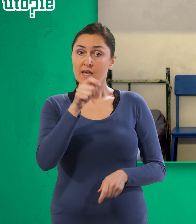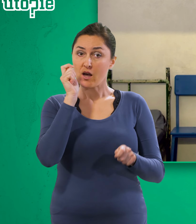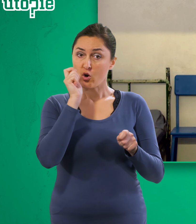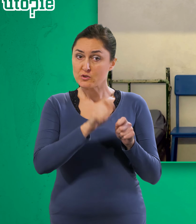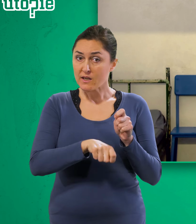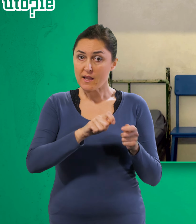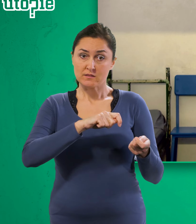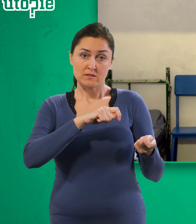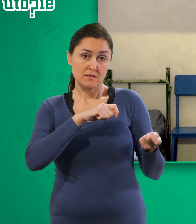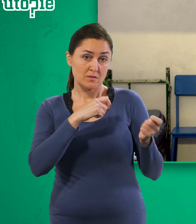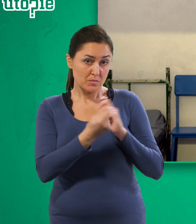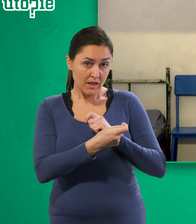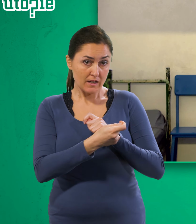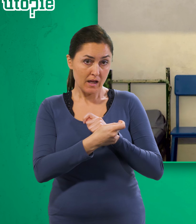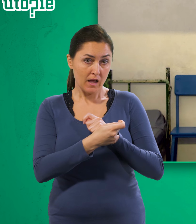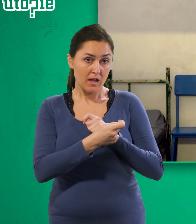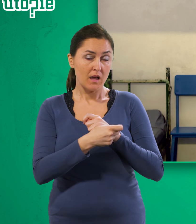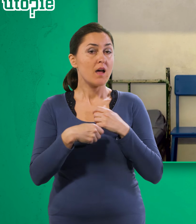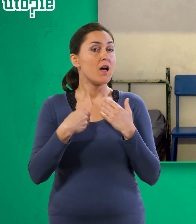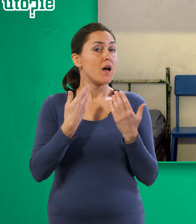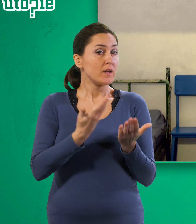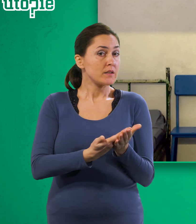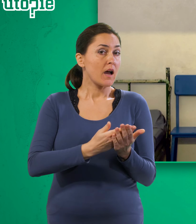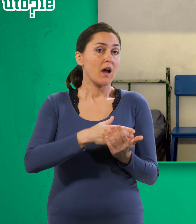tento trest realizovat.